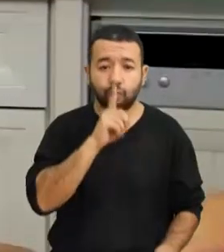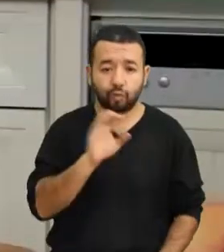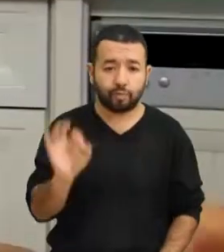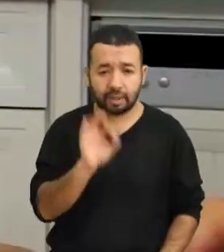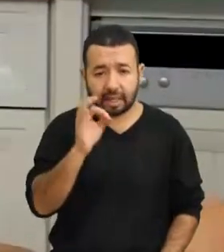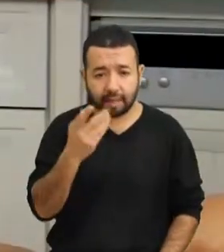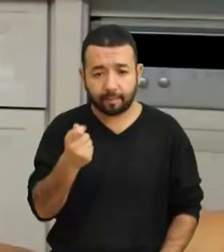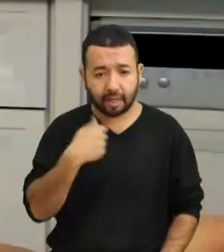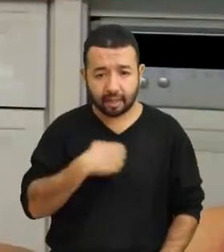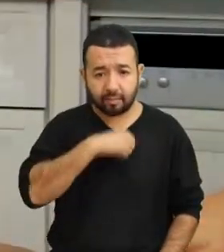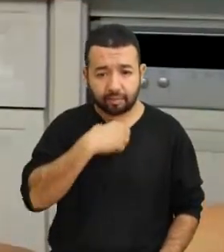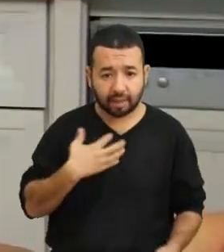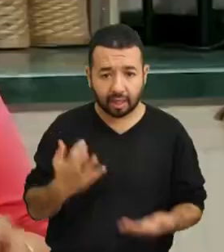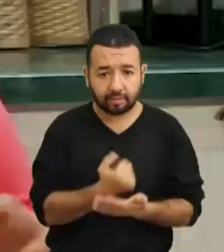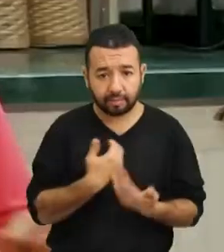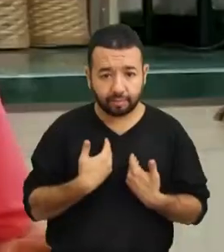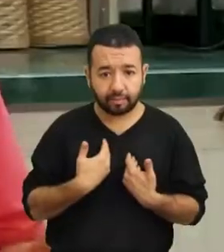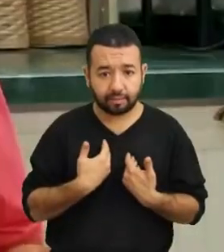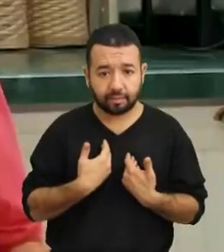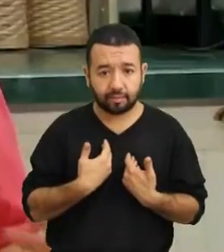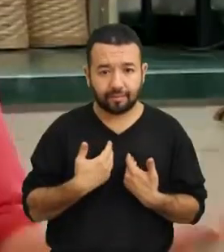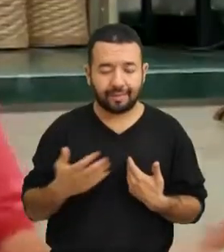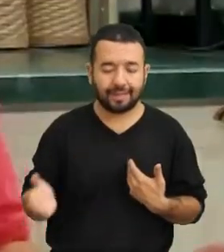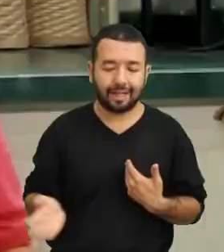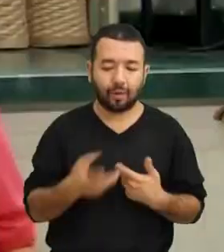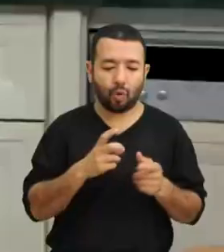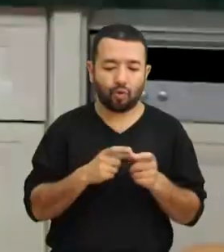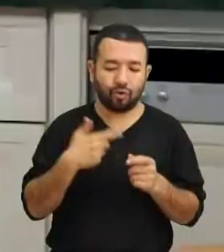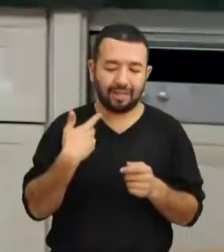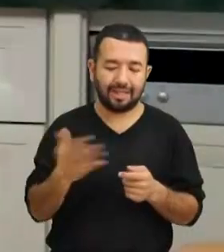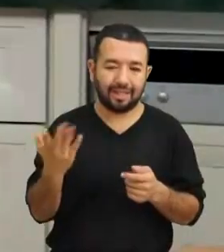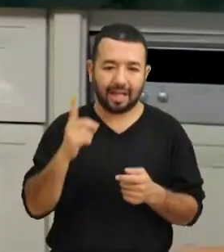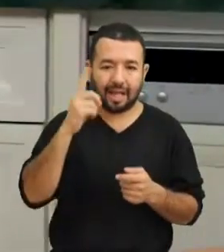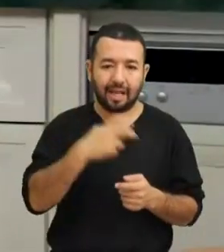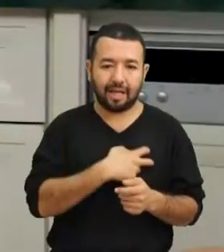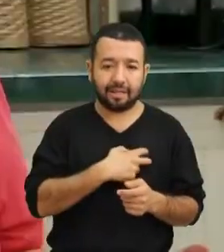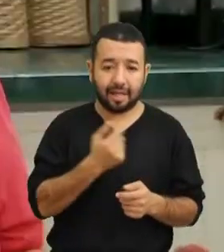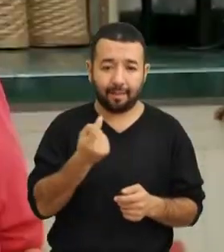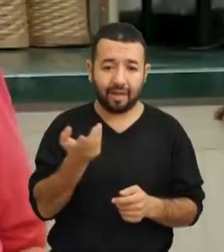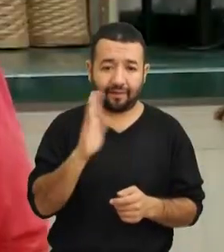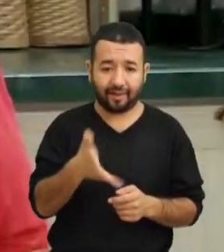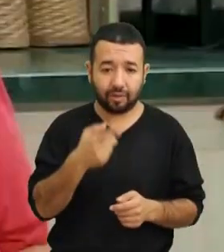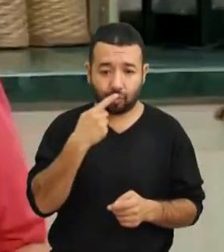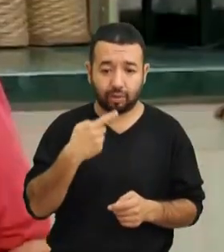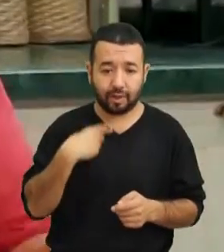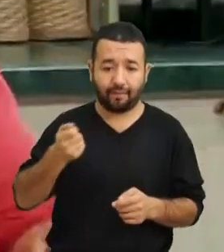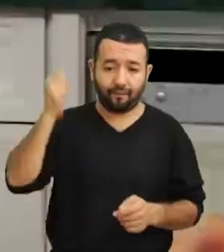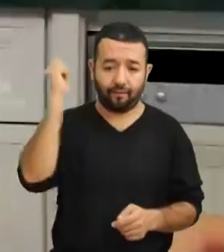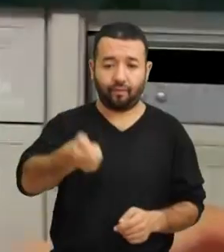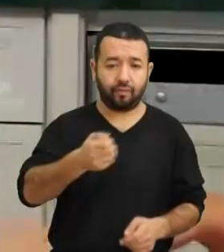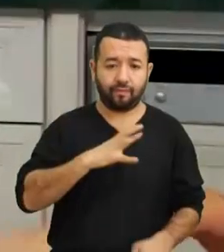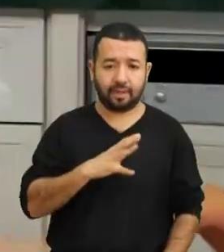eder ya. 100 bin TL. Ya Şükrü yürü git Allah aşkına ya. Valla biraz daha fazla konuşursan kafana merdaneyi yiyeceksin